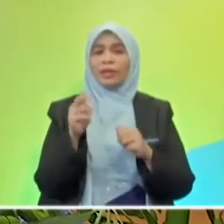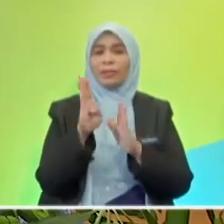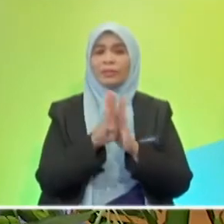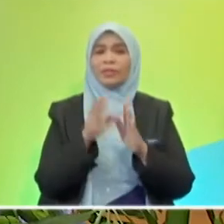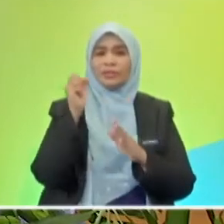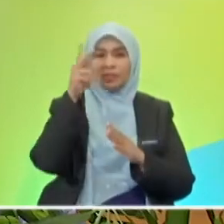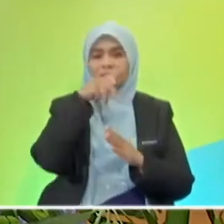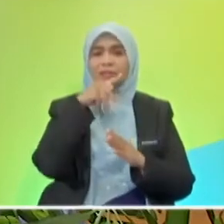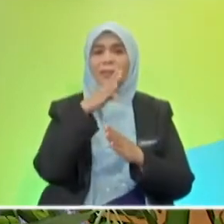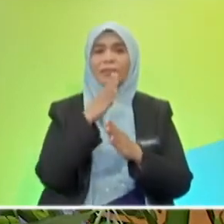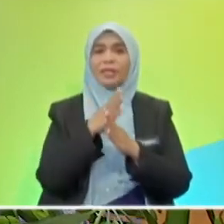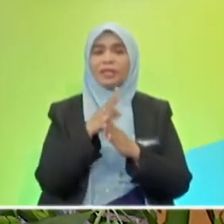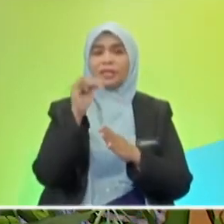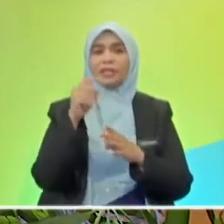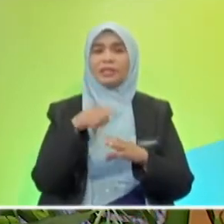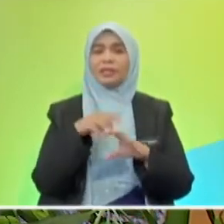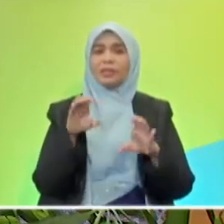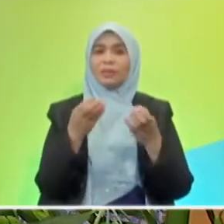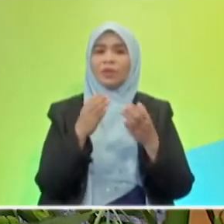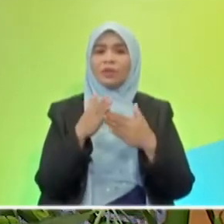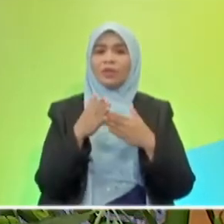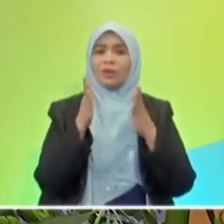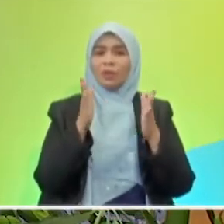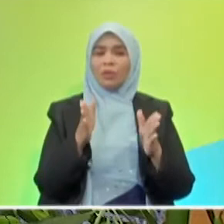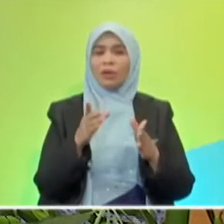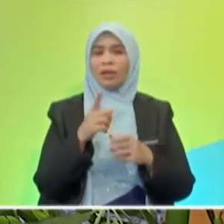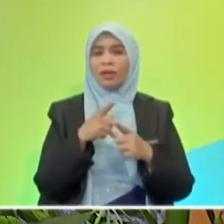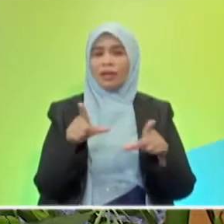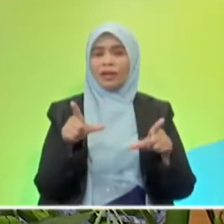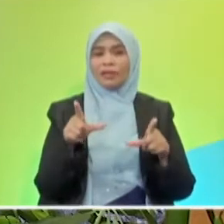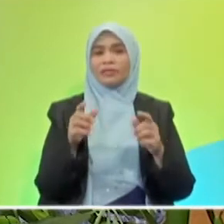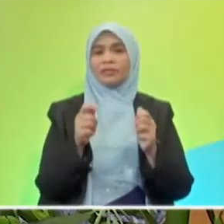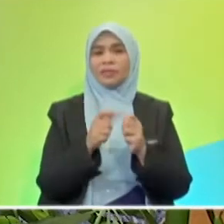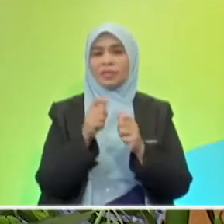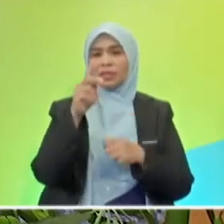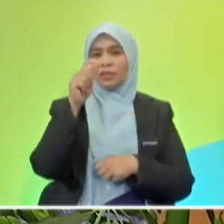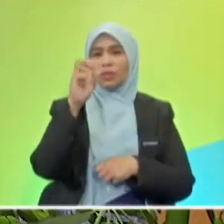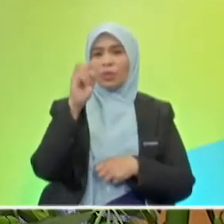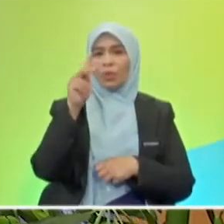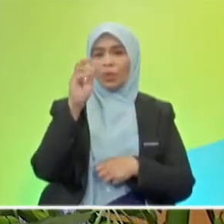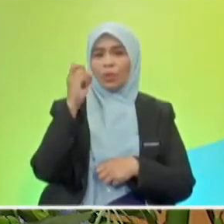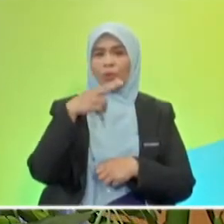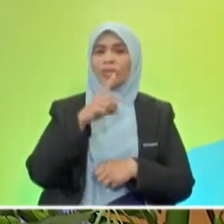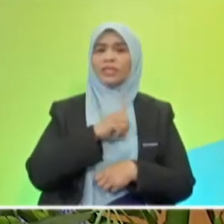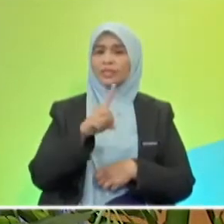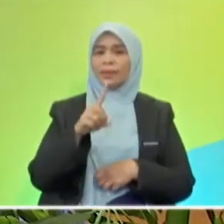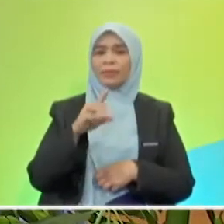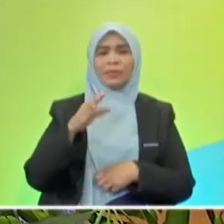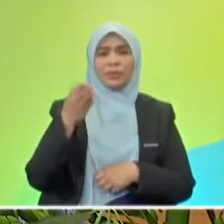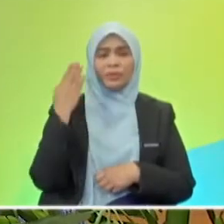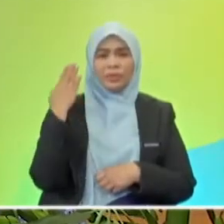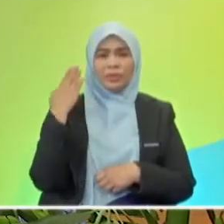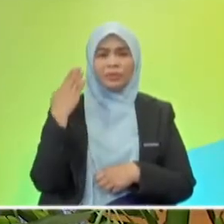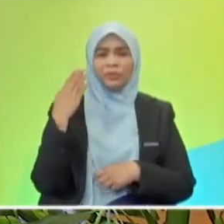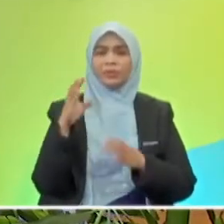bener yang diamalkan oleh orang lain yaitu tokoh-tokoh Islam sebelum ini eh sepertimana yang kita cukup